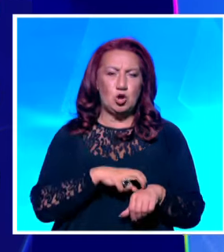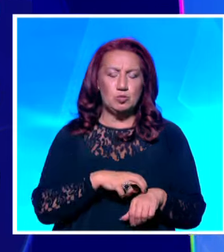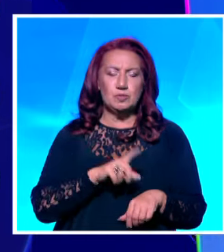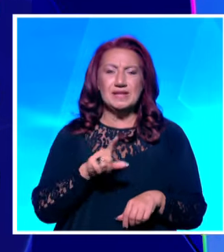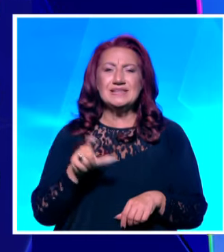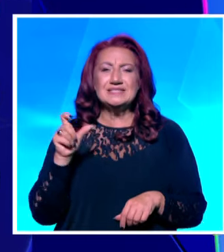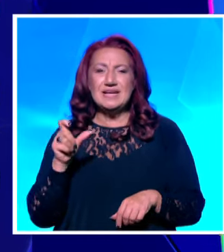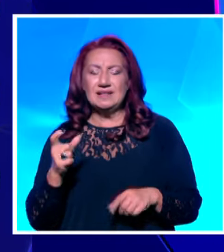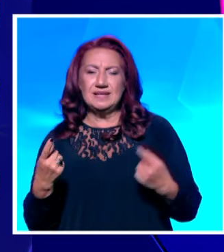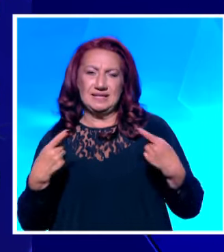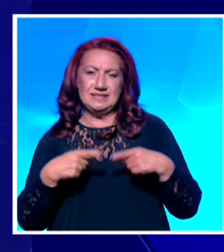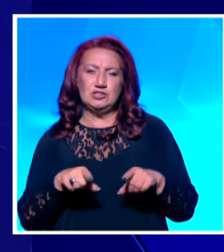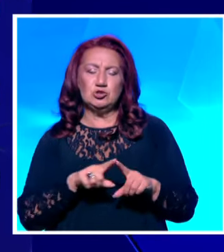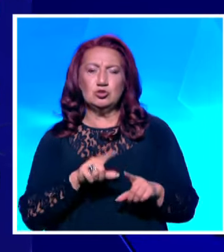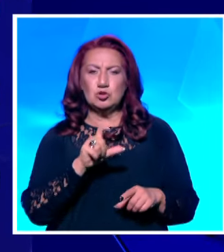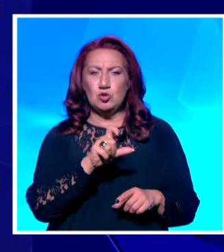Братислава.